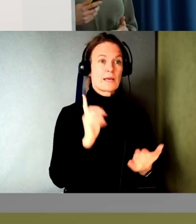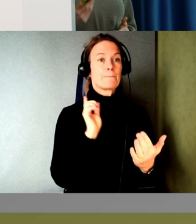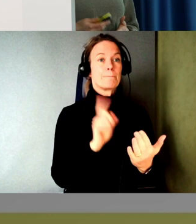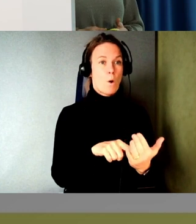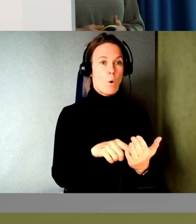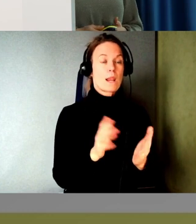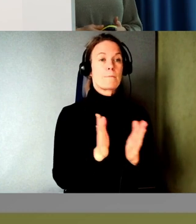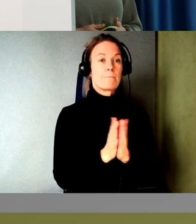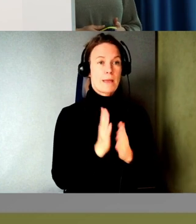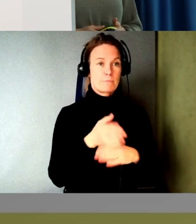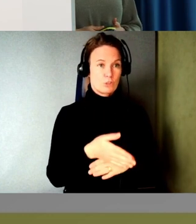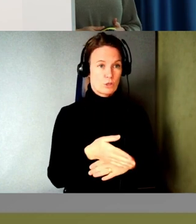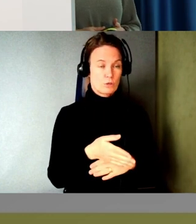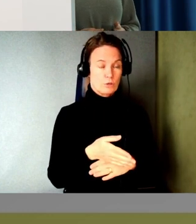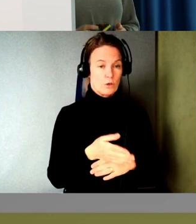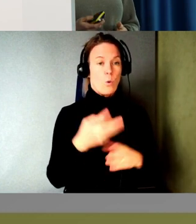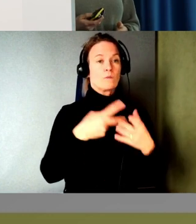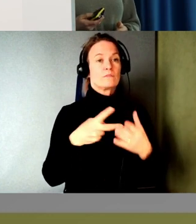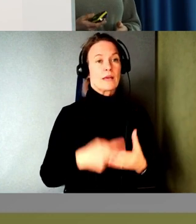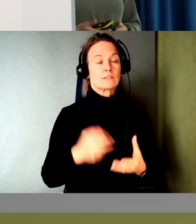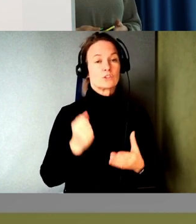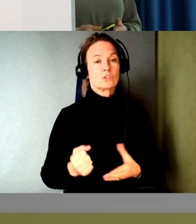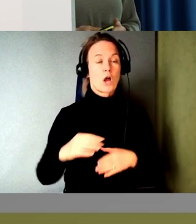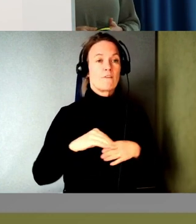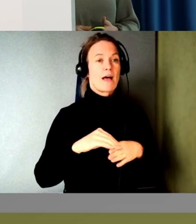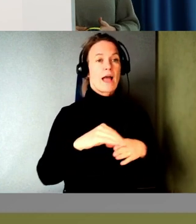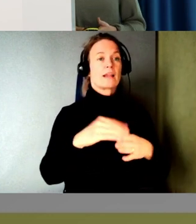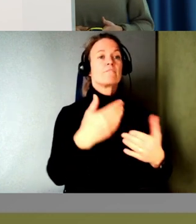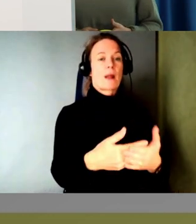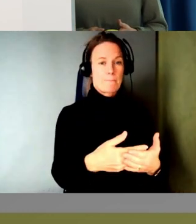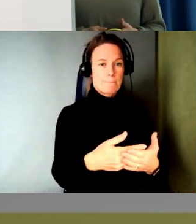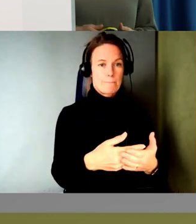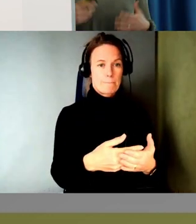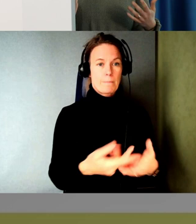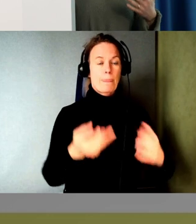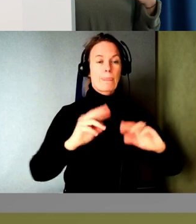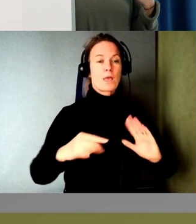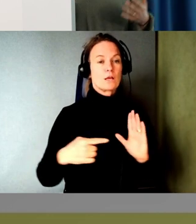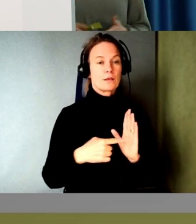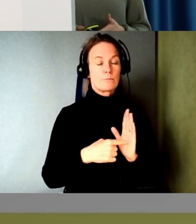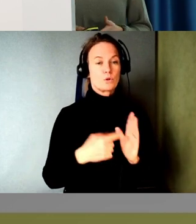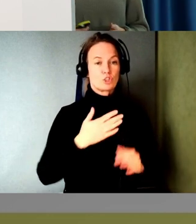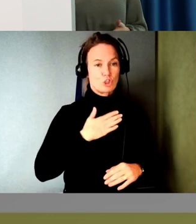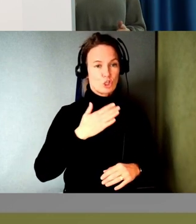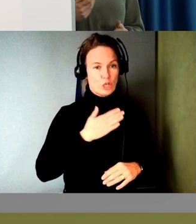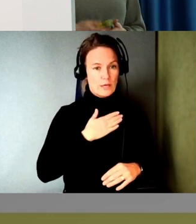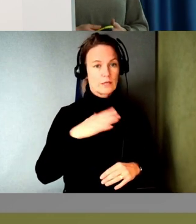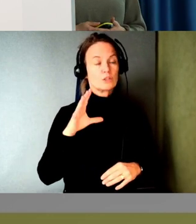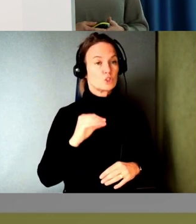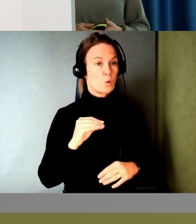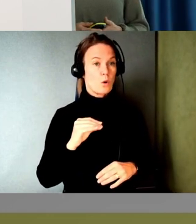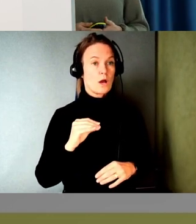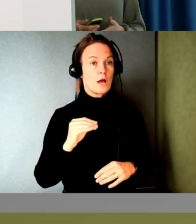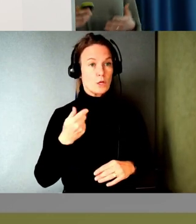och det som texterna ska leda fram till punkten tycka det där vill vi att användaren ska tycka att det är enkelt